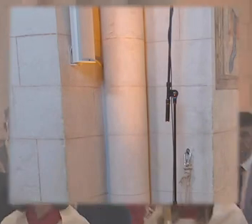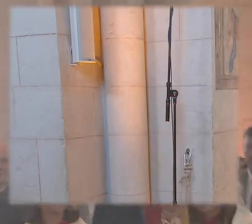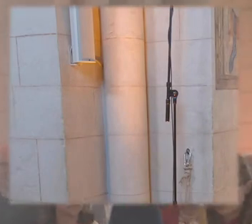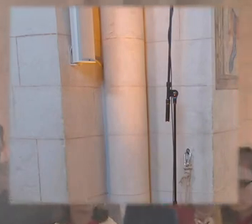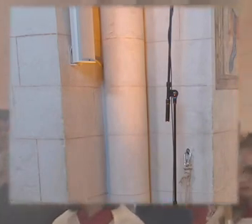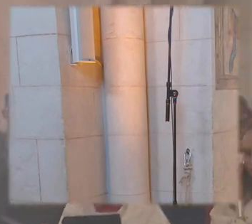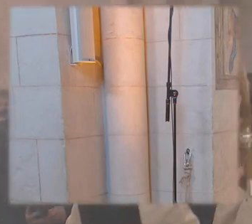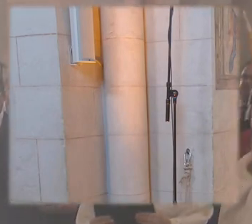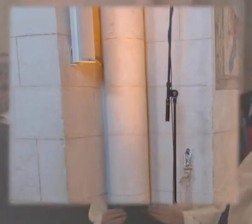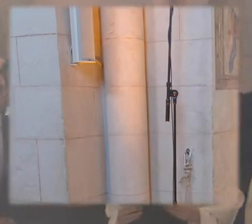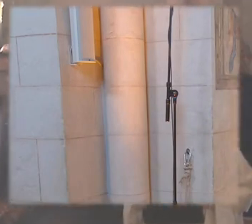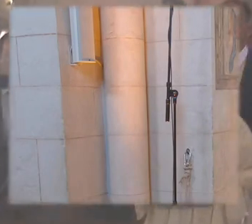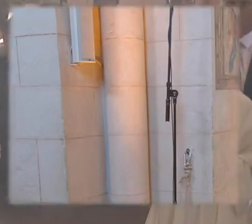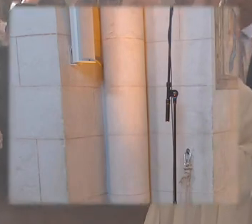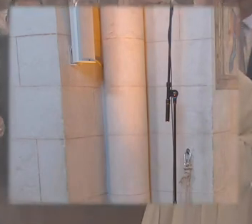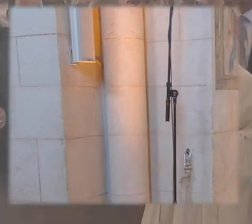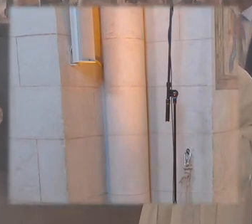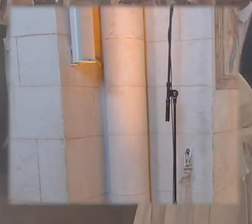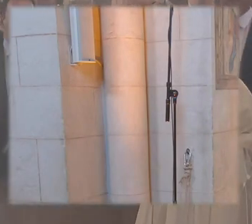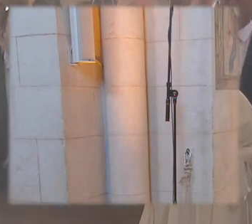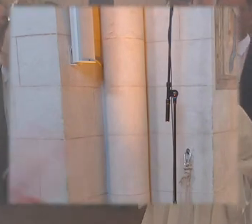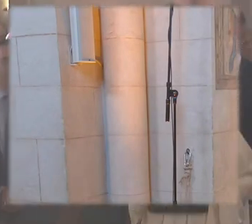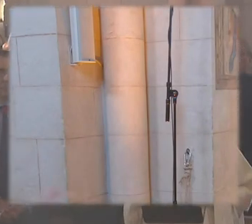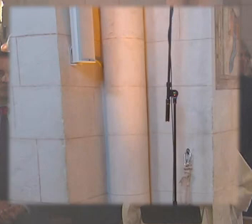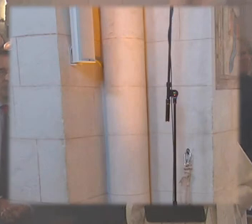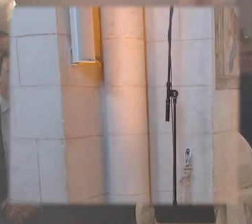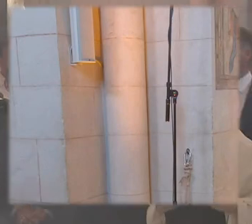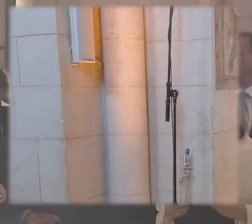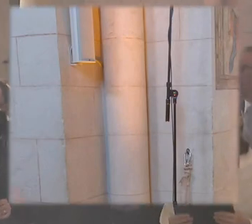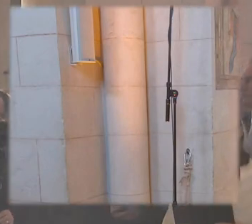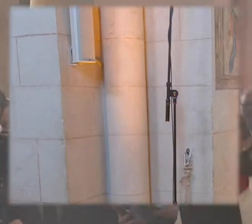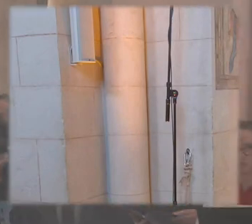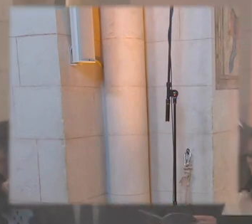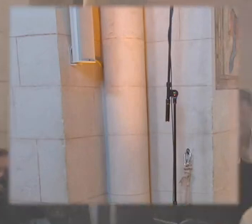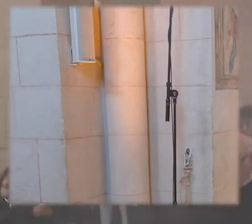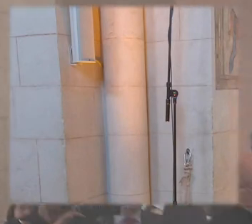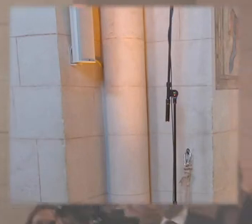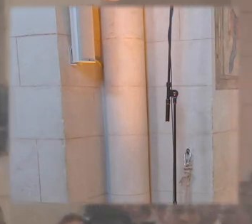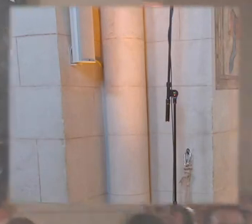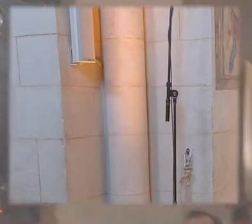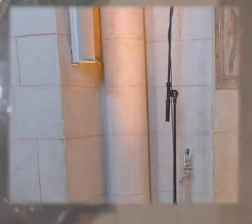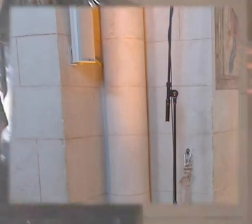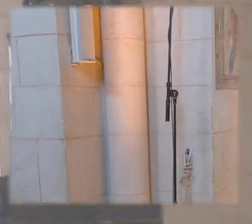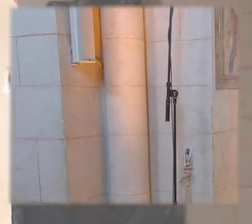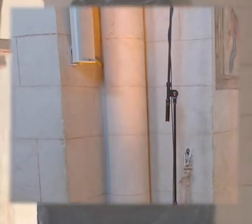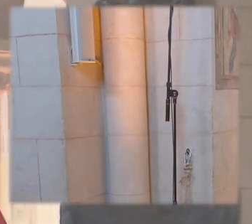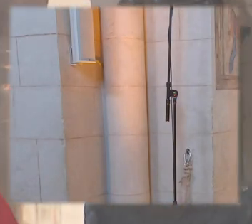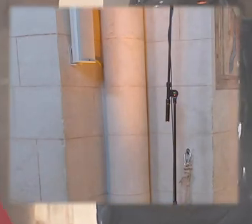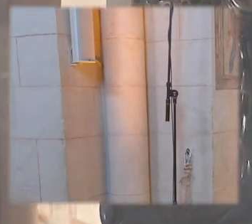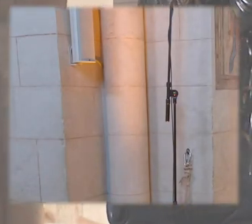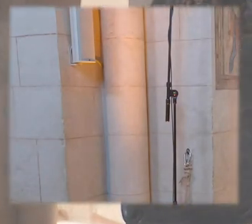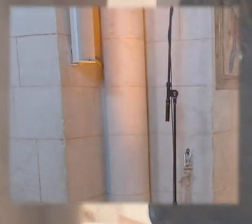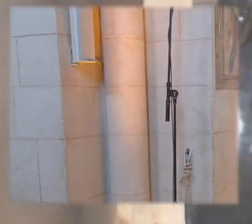bewusst zusammengelegt mit dem Kreuzfest, das das Bistum immer feiert im